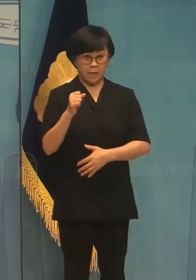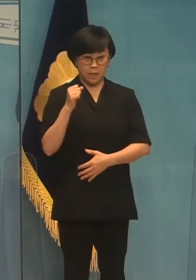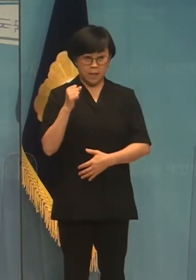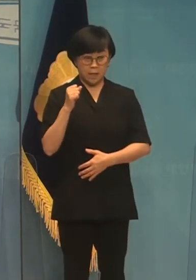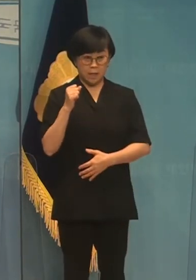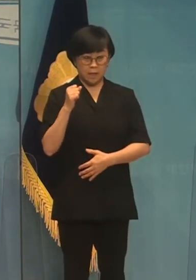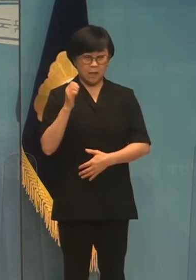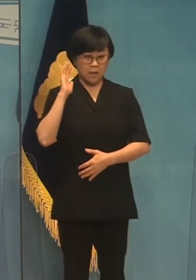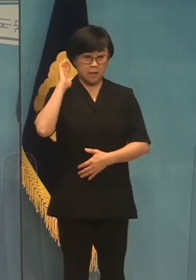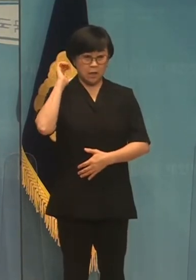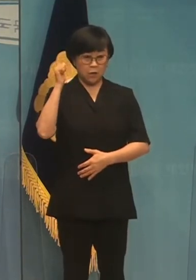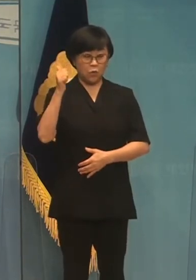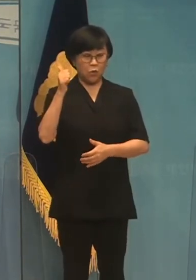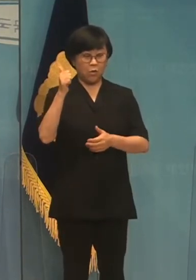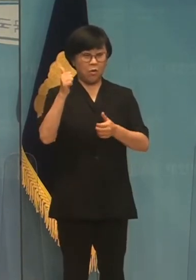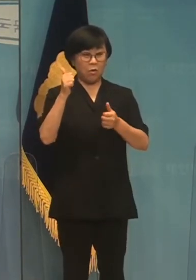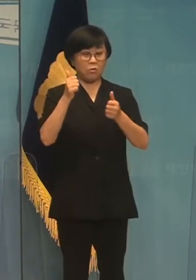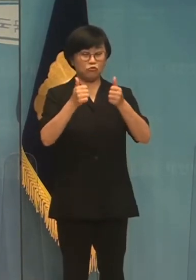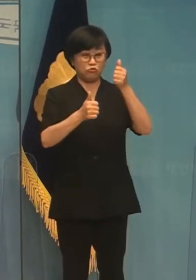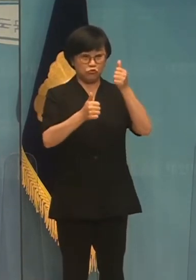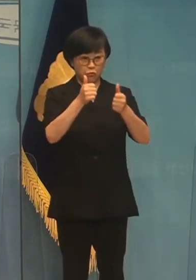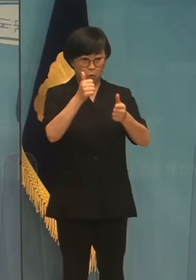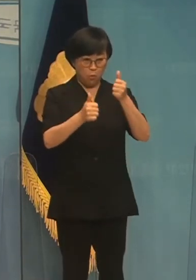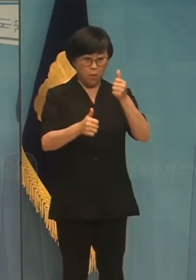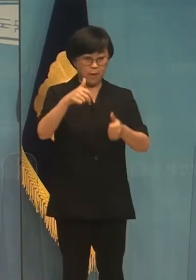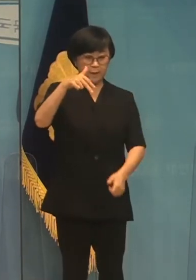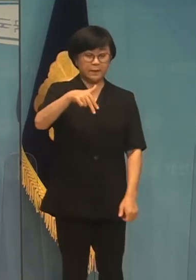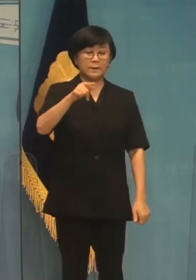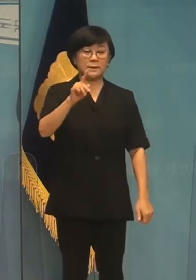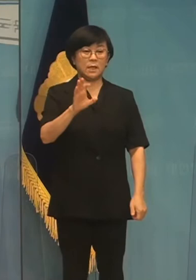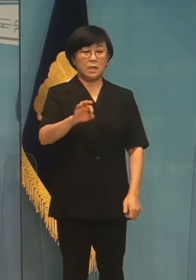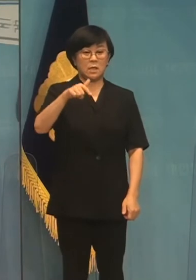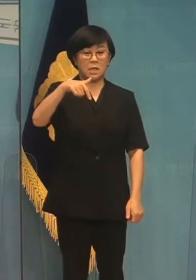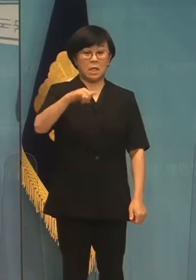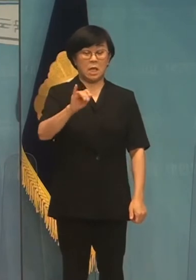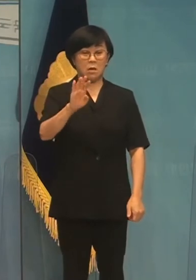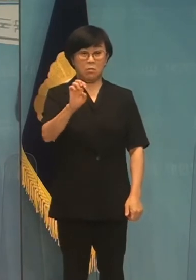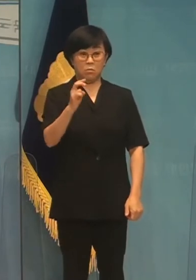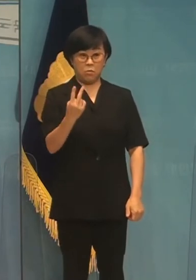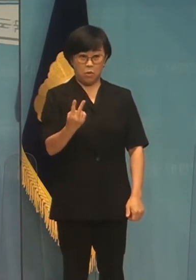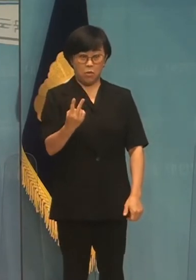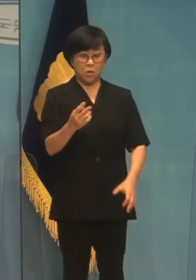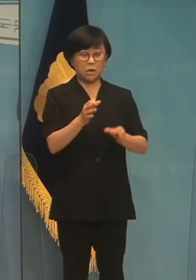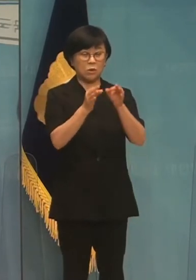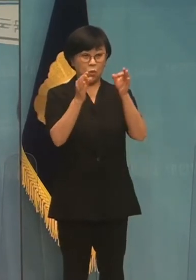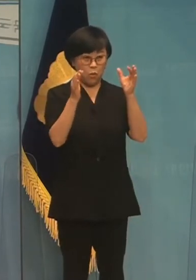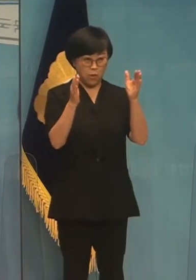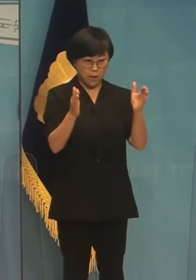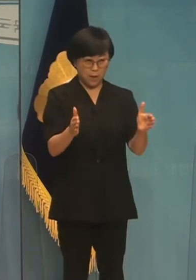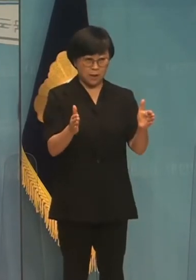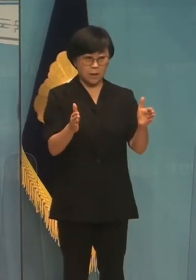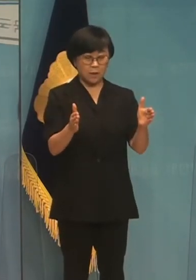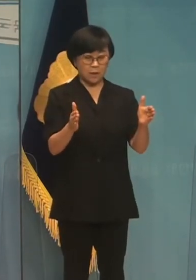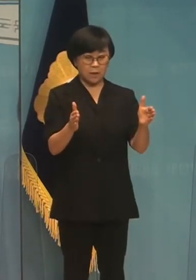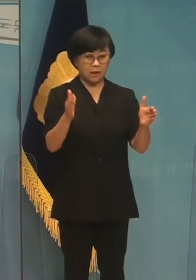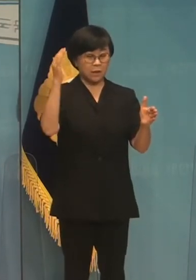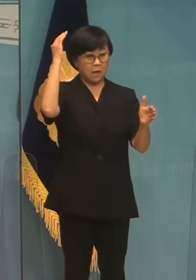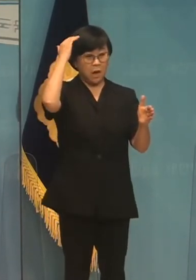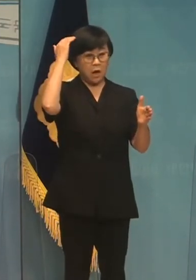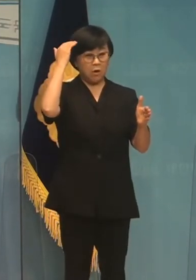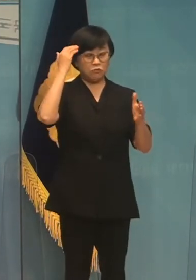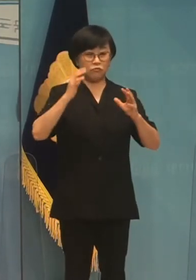국민의힘 대선 경선 후보 장기표입니다. 저는 그동안에